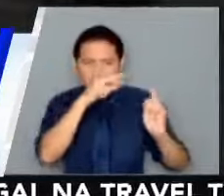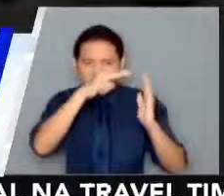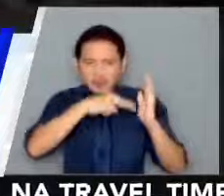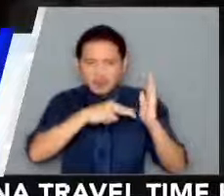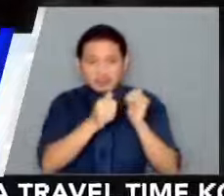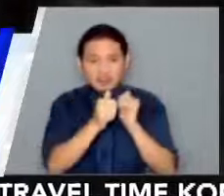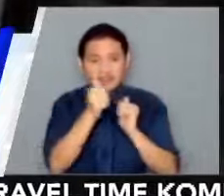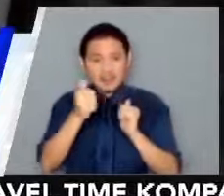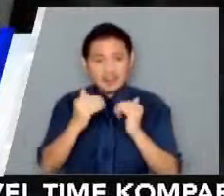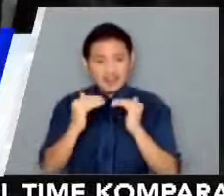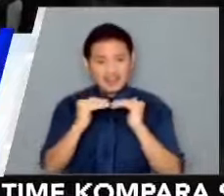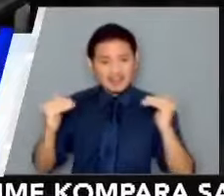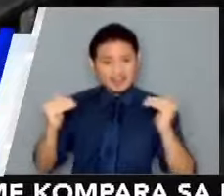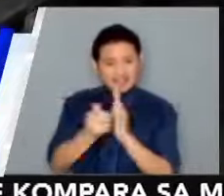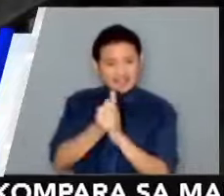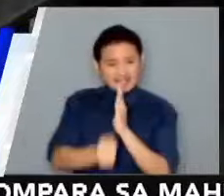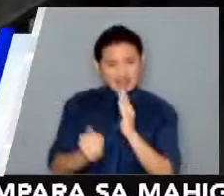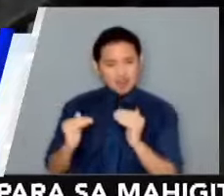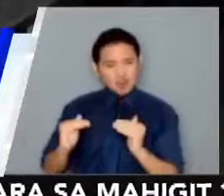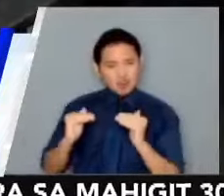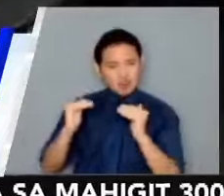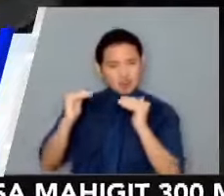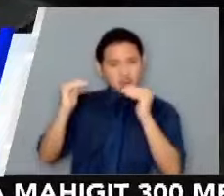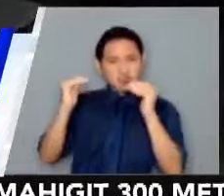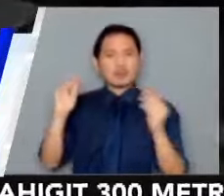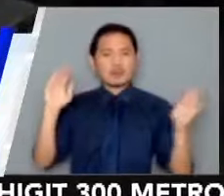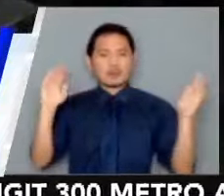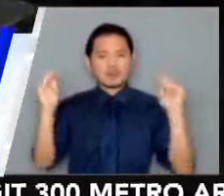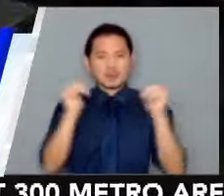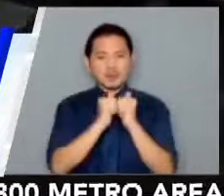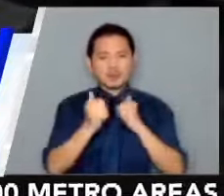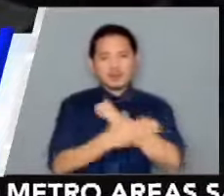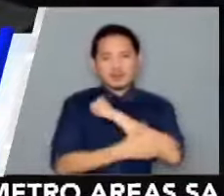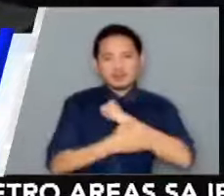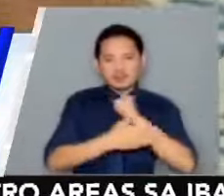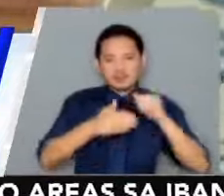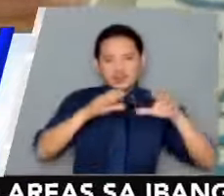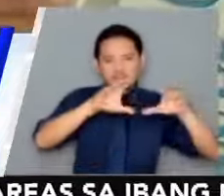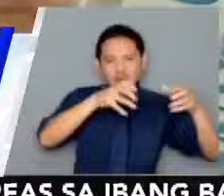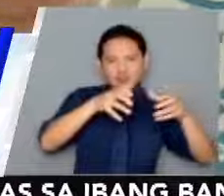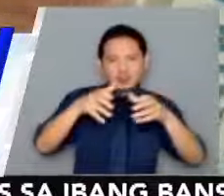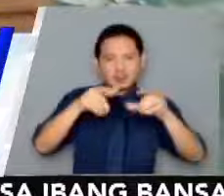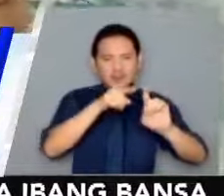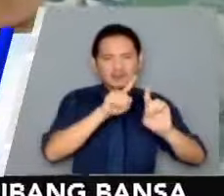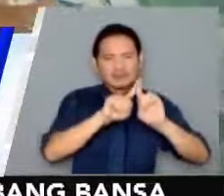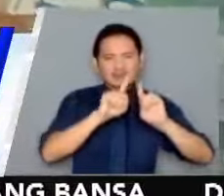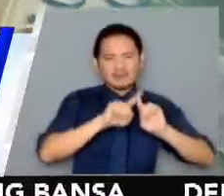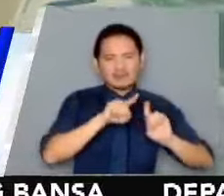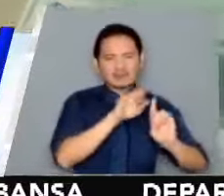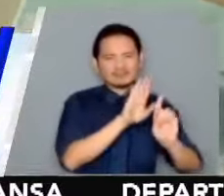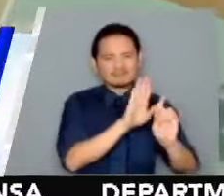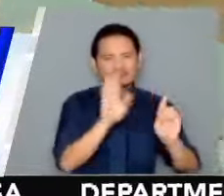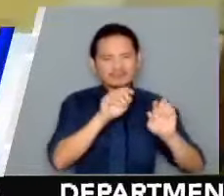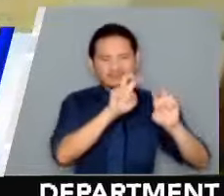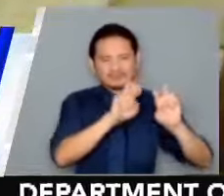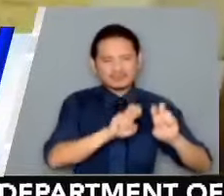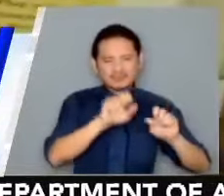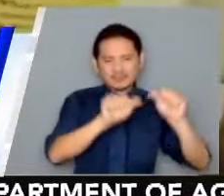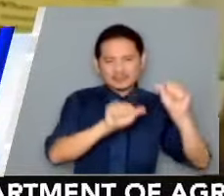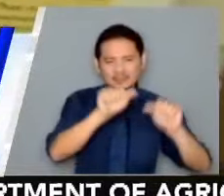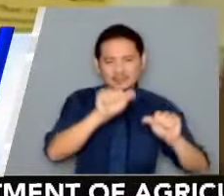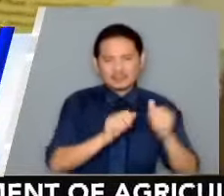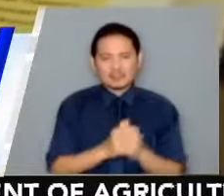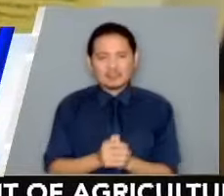na Pilipino sa mga national at international large-scale assessment. Kabilang sa Catch-up Fridays ang Drop Everything and Read o DEAR.